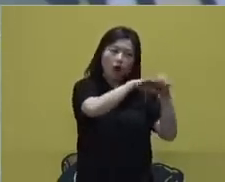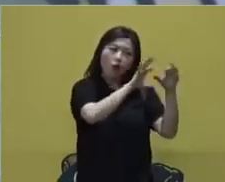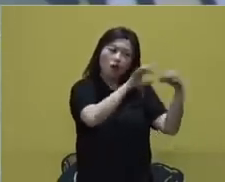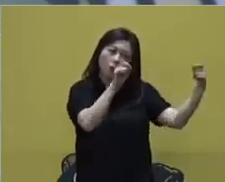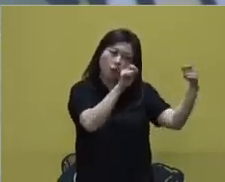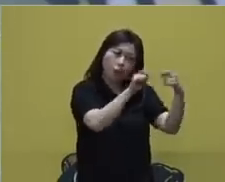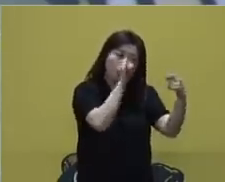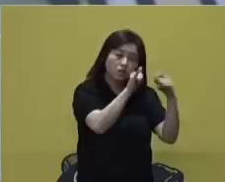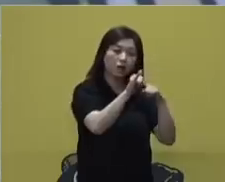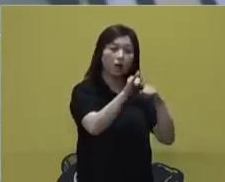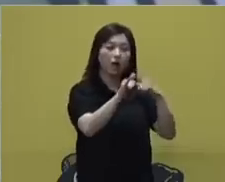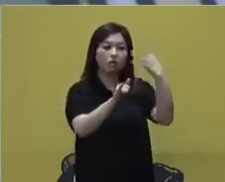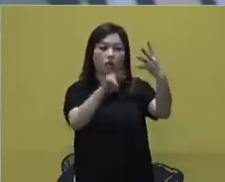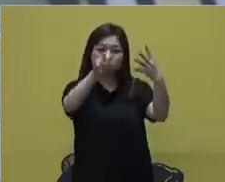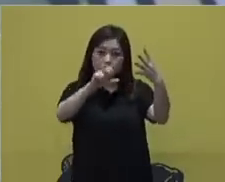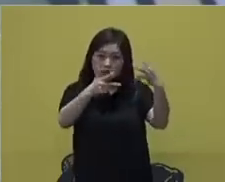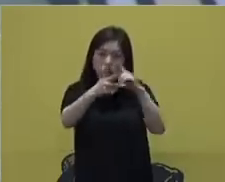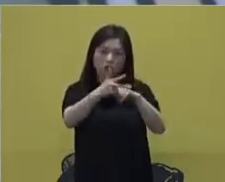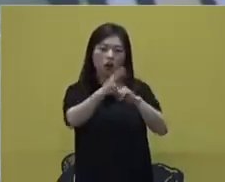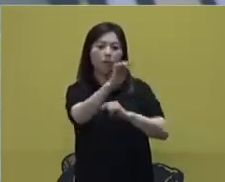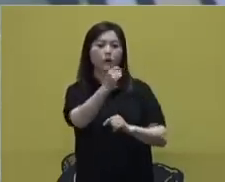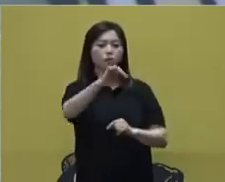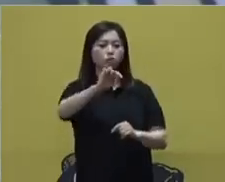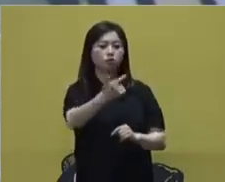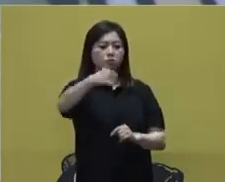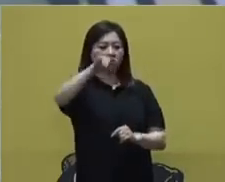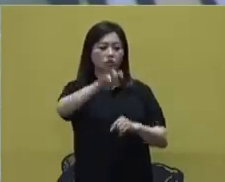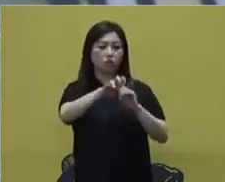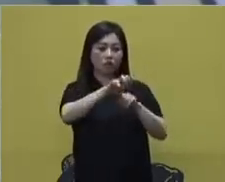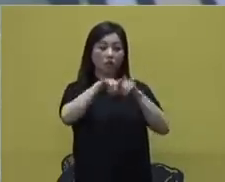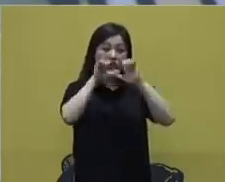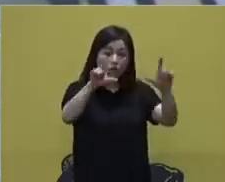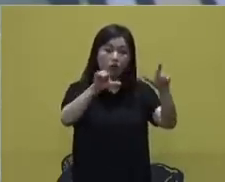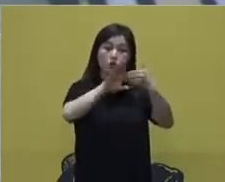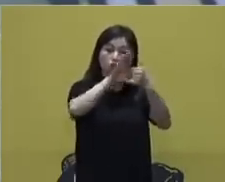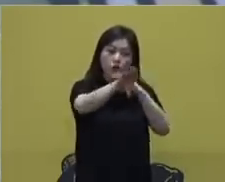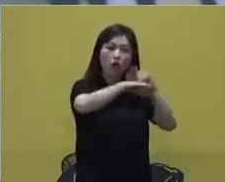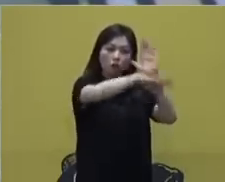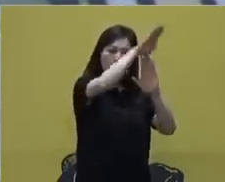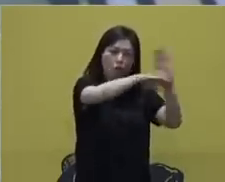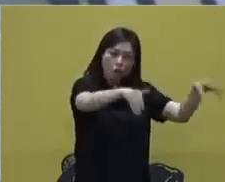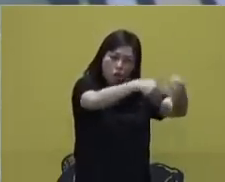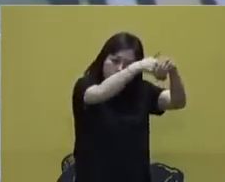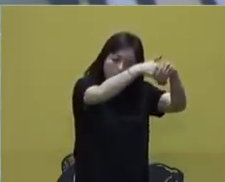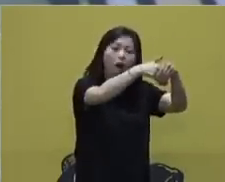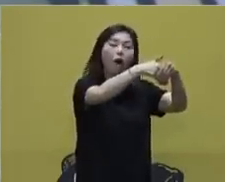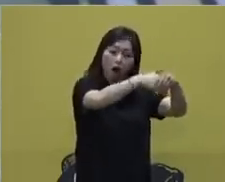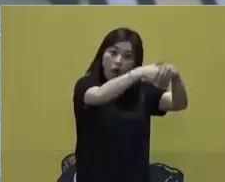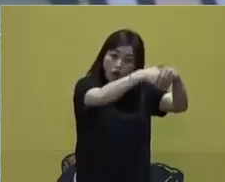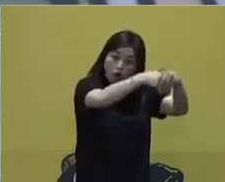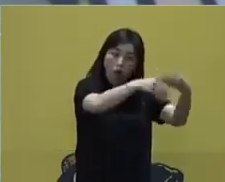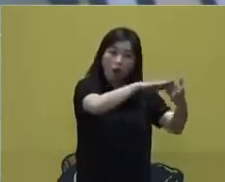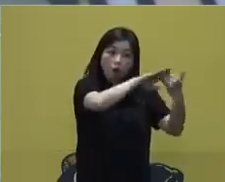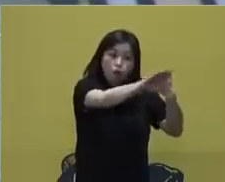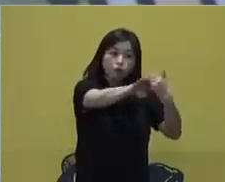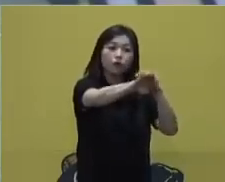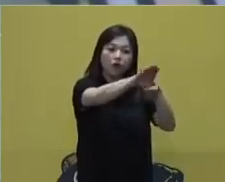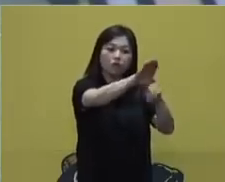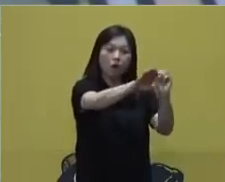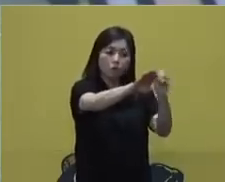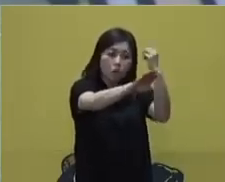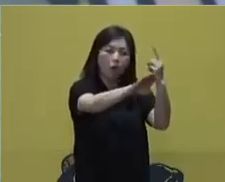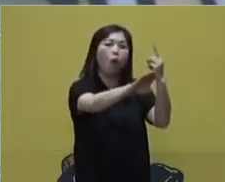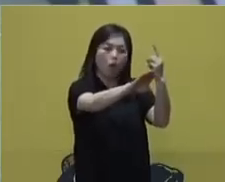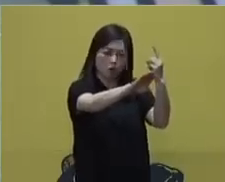결정적으로 4.27 판문점 선언을 통해가지고 우리가 남북관계를 우선적으로 발전시킨 다음에 그거를 갖다 미천 삼아서 그걸